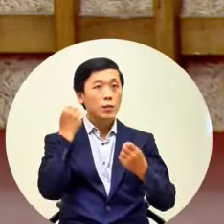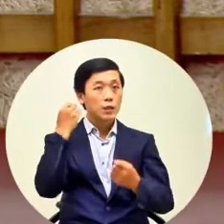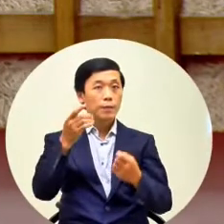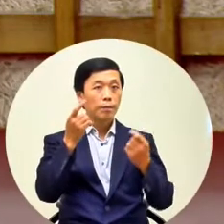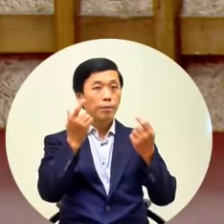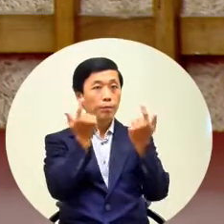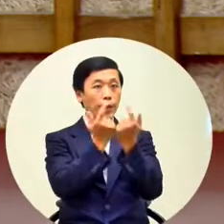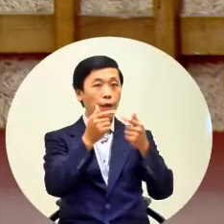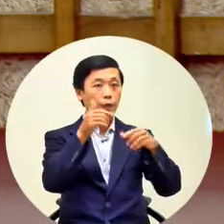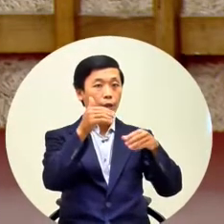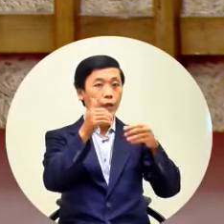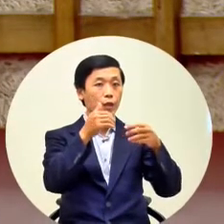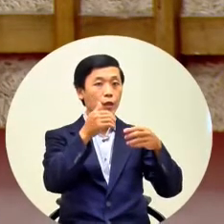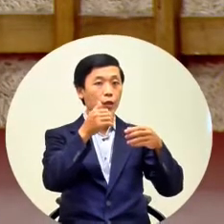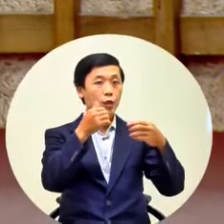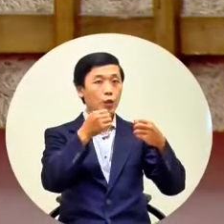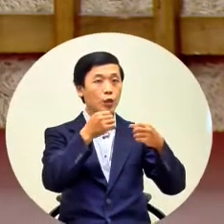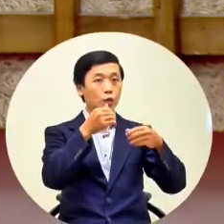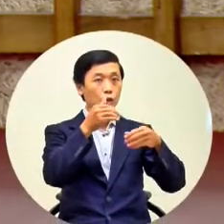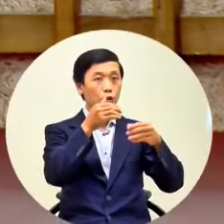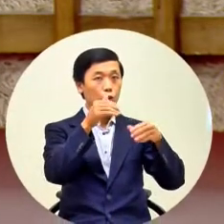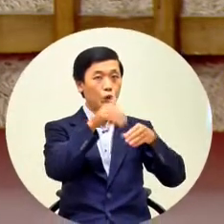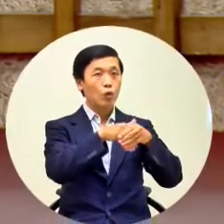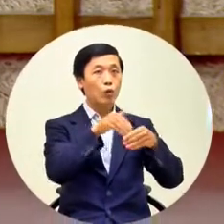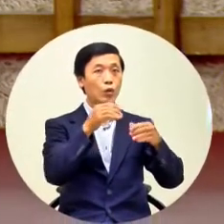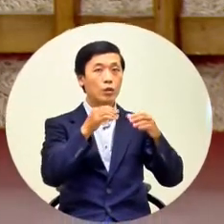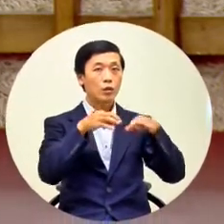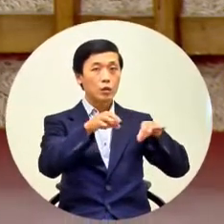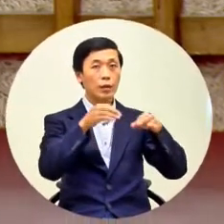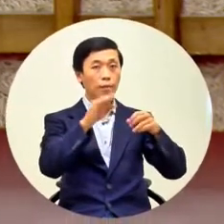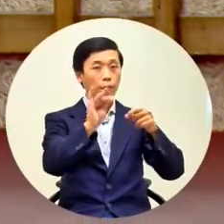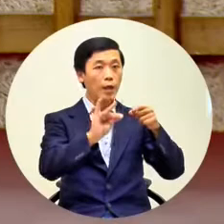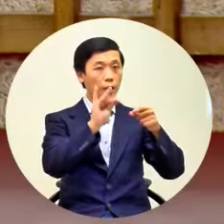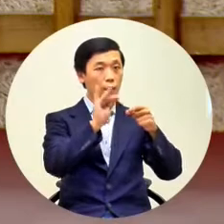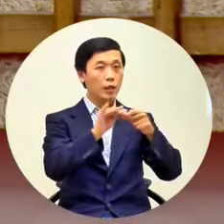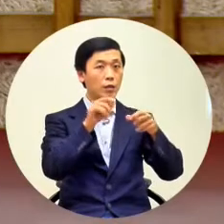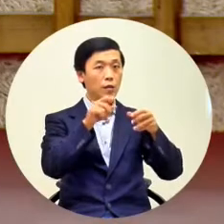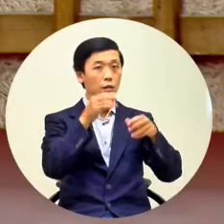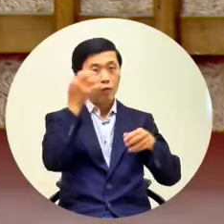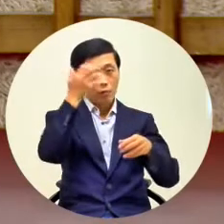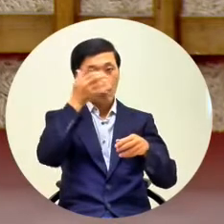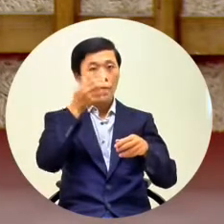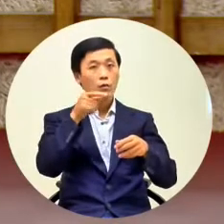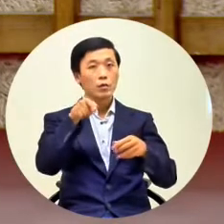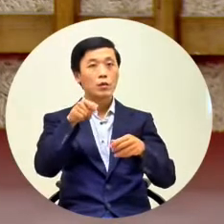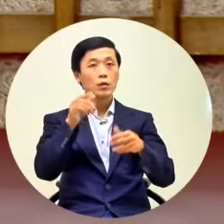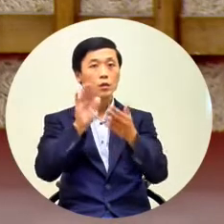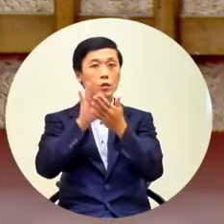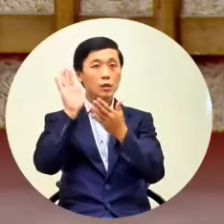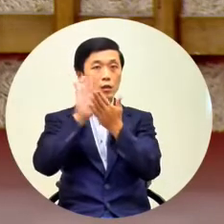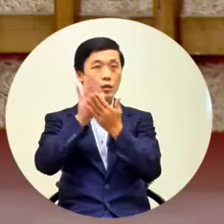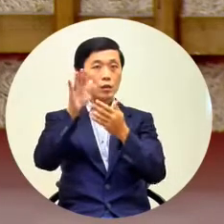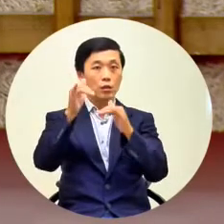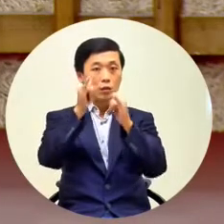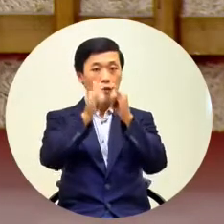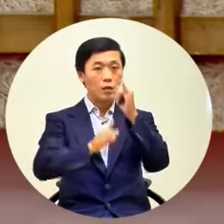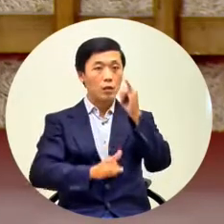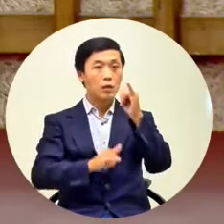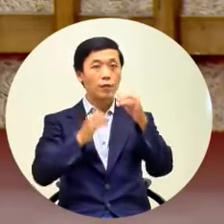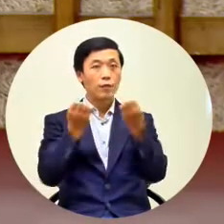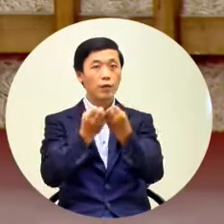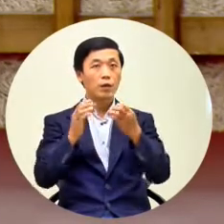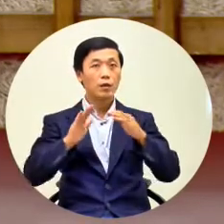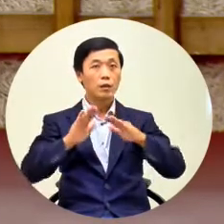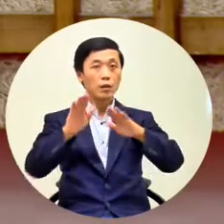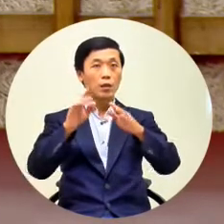也是附近这个长安公园里面，它百年老车站。这里呢，就是因应它当时历史的发展，打造这个铁